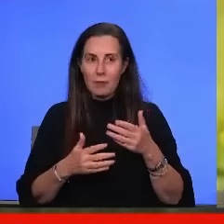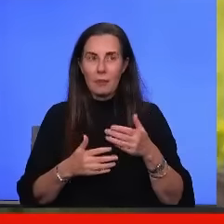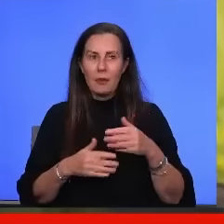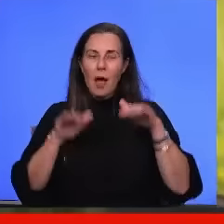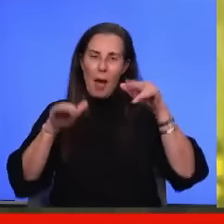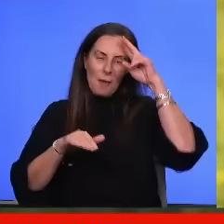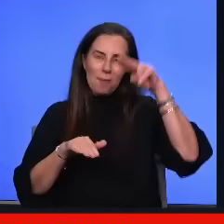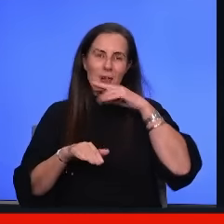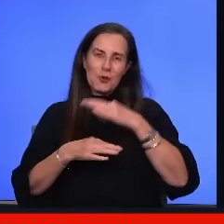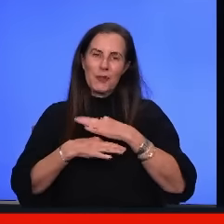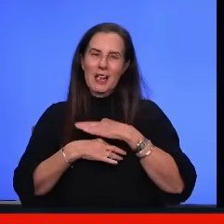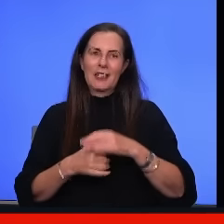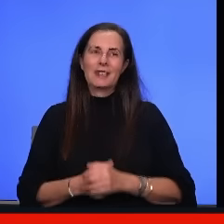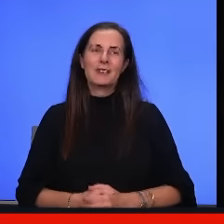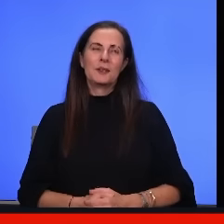בשבילי.